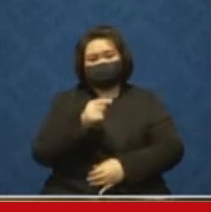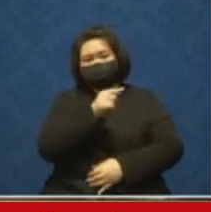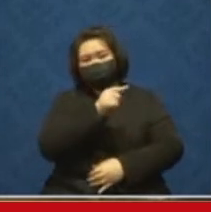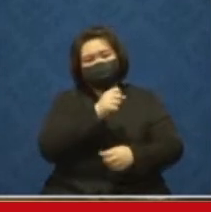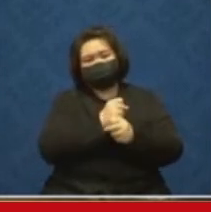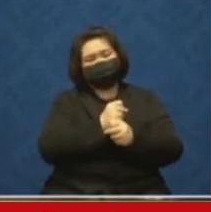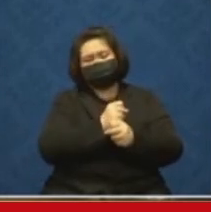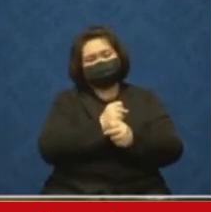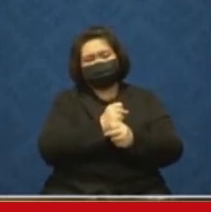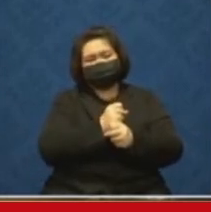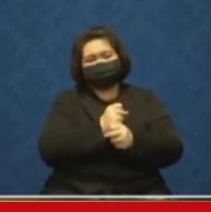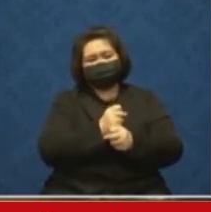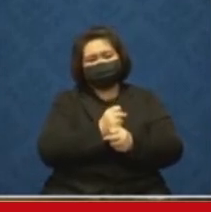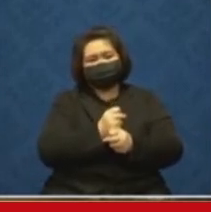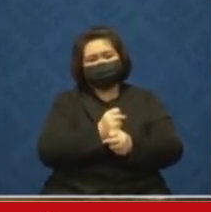มนตีทำไม่ได้